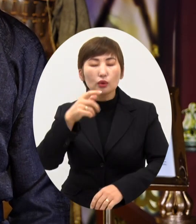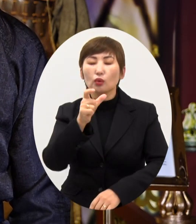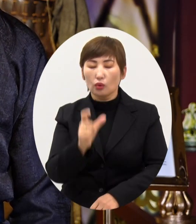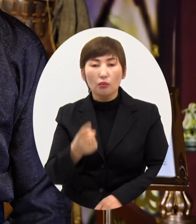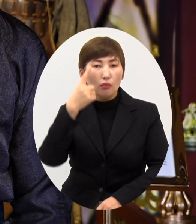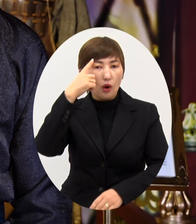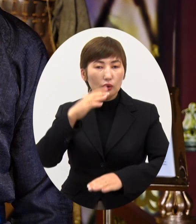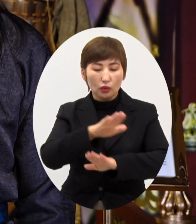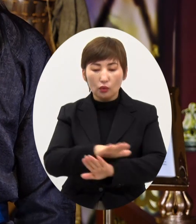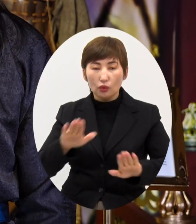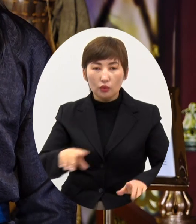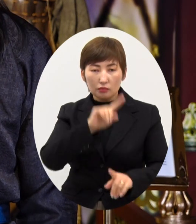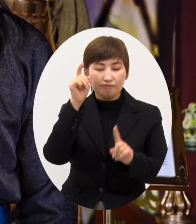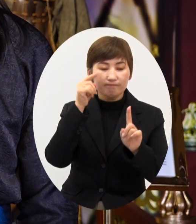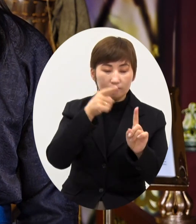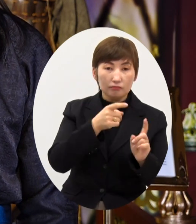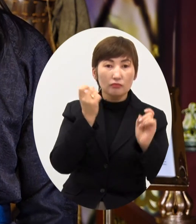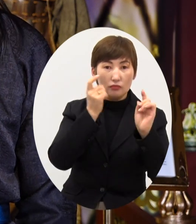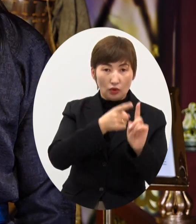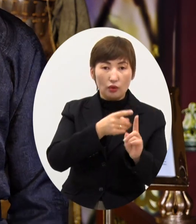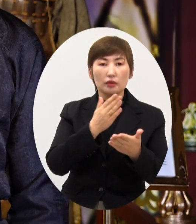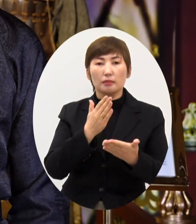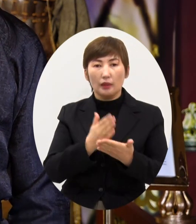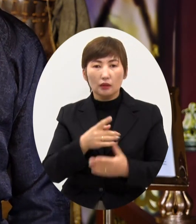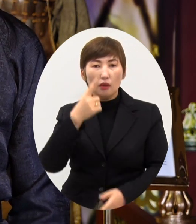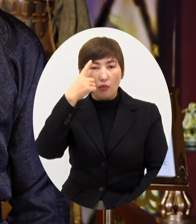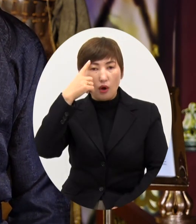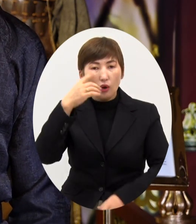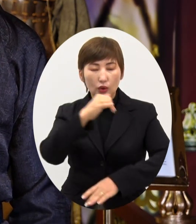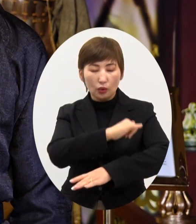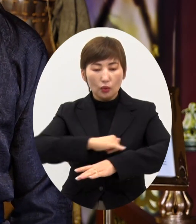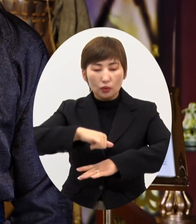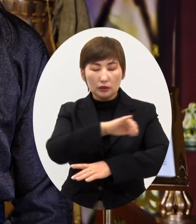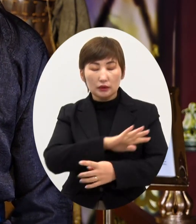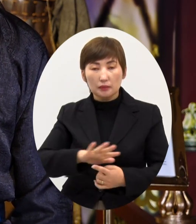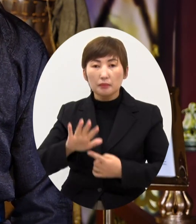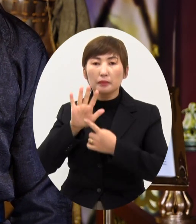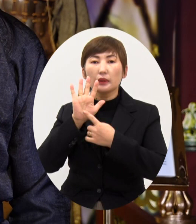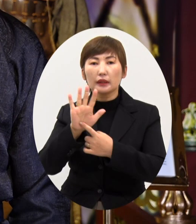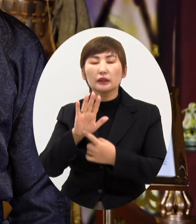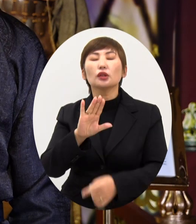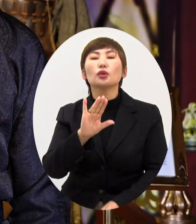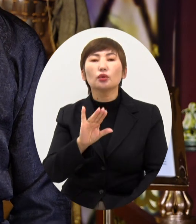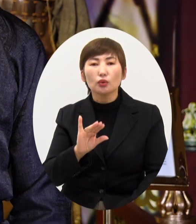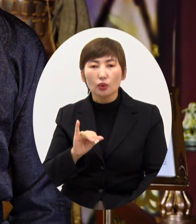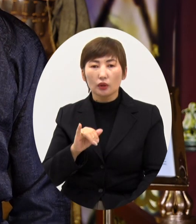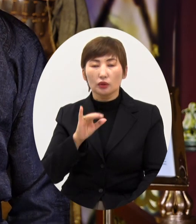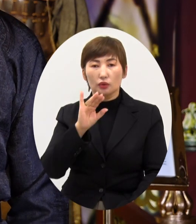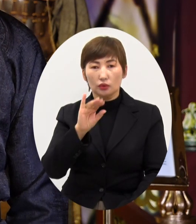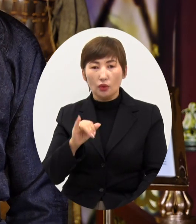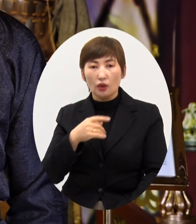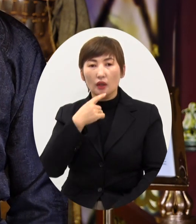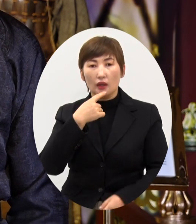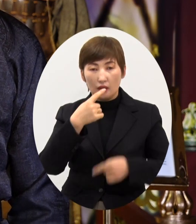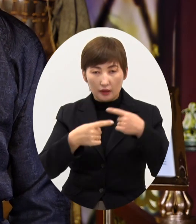Монгол хүүхэд бүрийн чармайлт өөнд чиглэгдсэн байх ёстой байдаг. За, ингээд Монгол төрийн бэлэгдлийн тухай ярилцах болохоор багш нь юуг Монгол төрийн